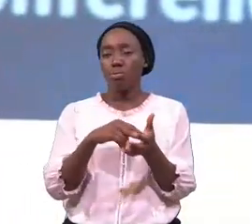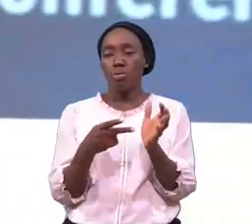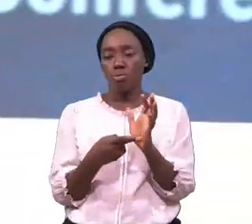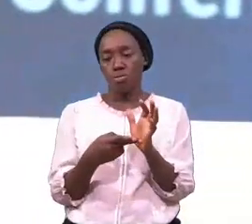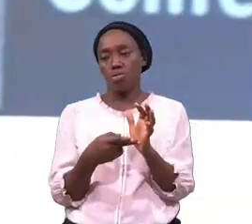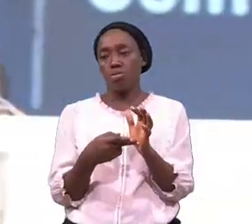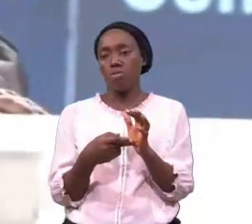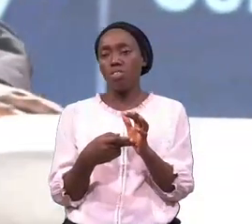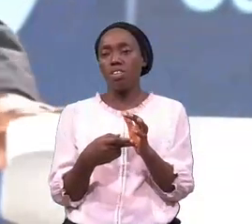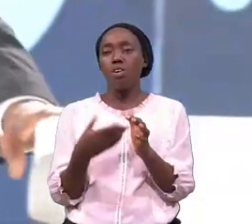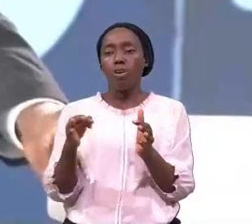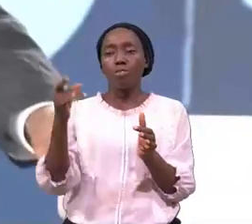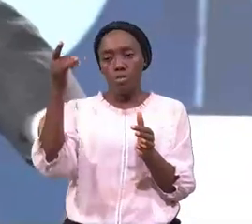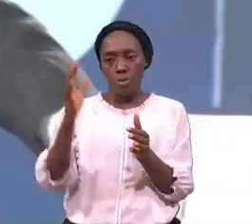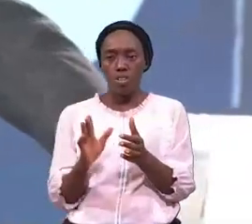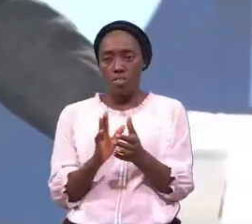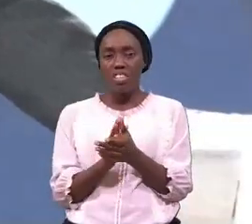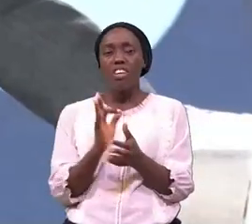ministère.